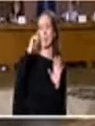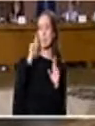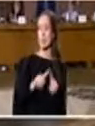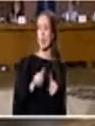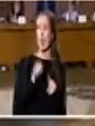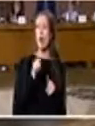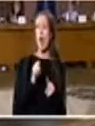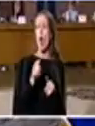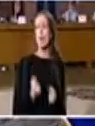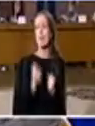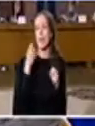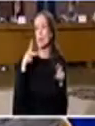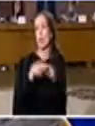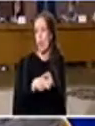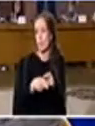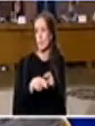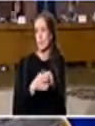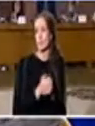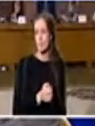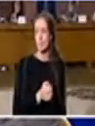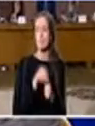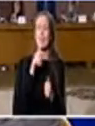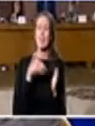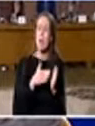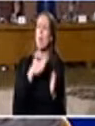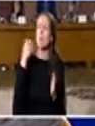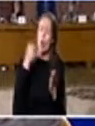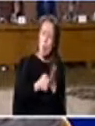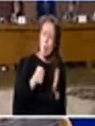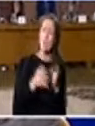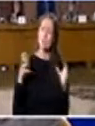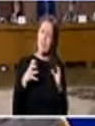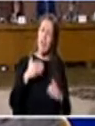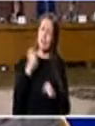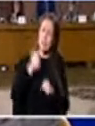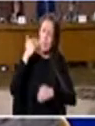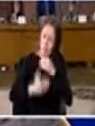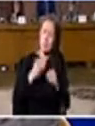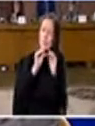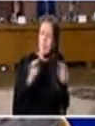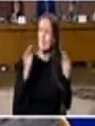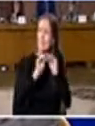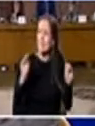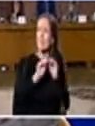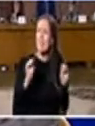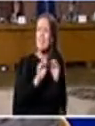teško iskoreniti. Potrebno je puno upornosti i zajedničkog marljivog rada na edukaciji